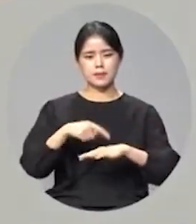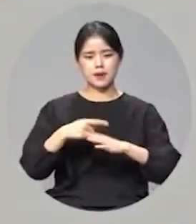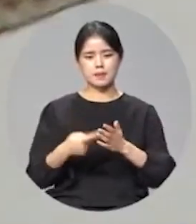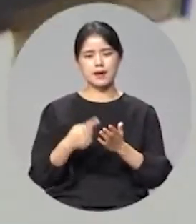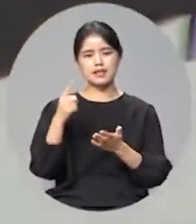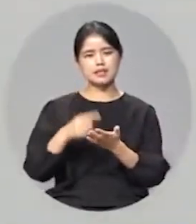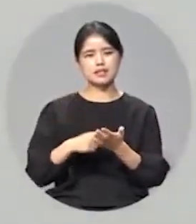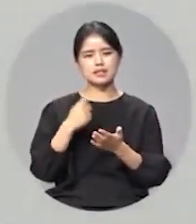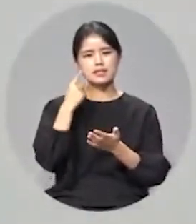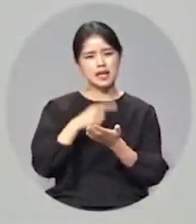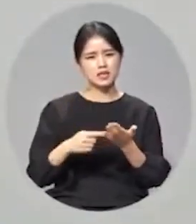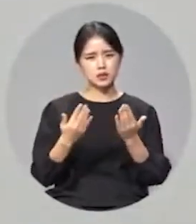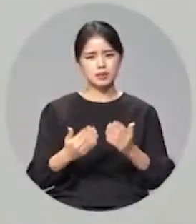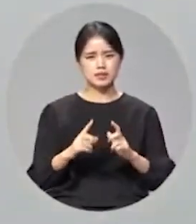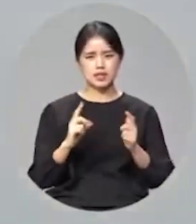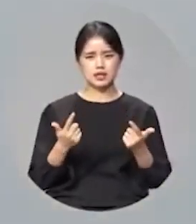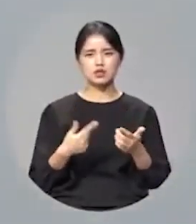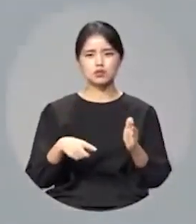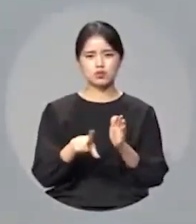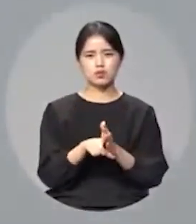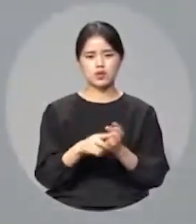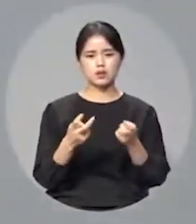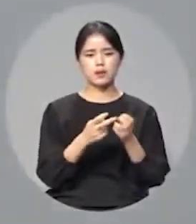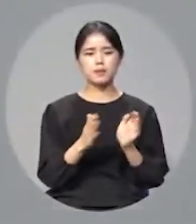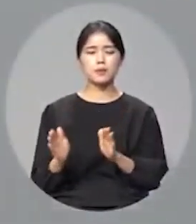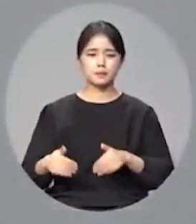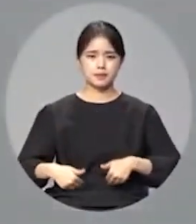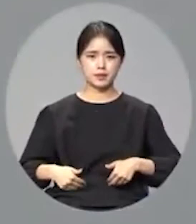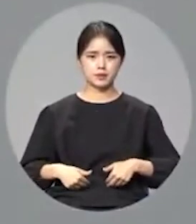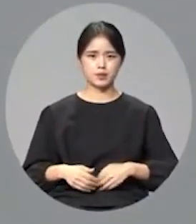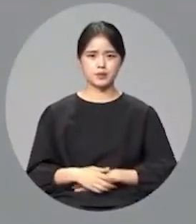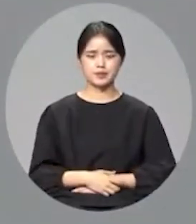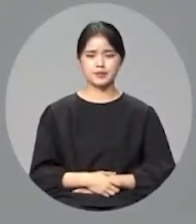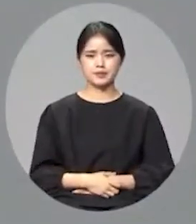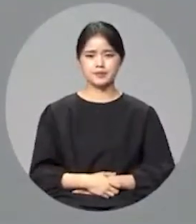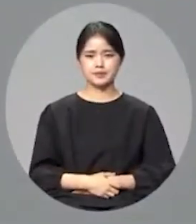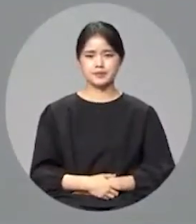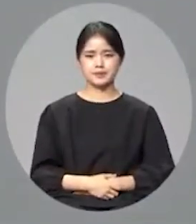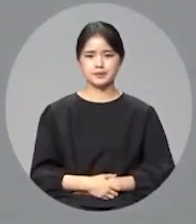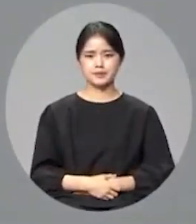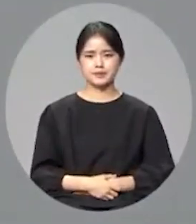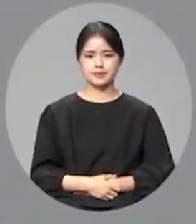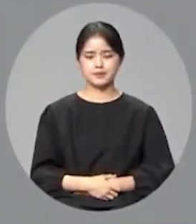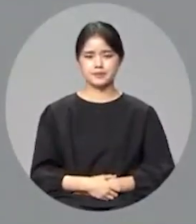않도록 정부의 대책이 요구됩니다. MBC 뉴스 강동엽입니다.